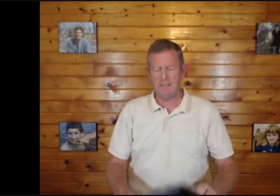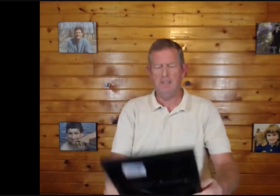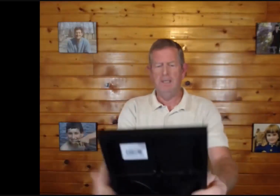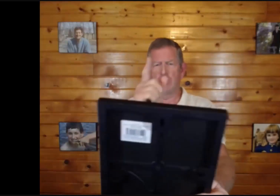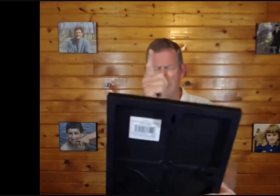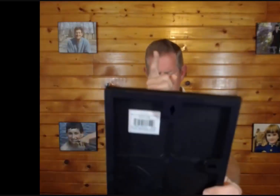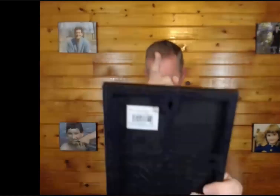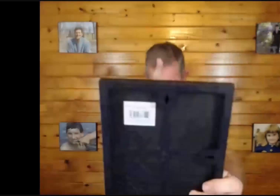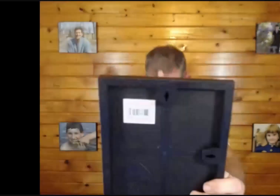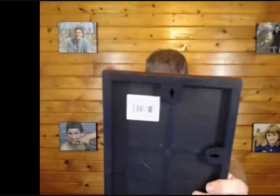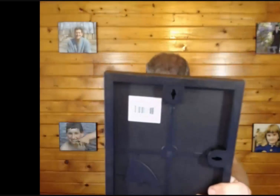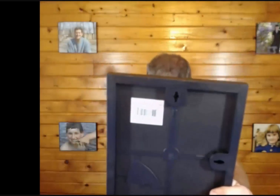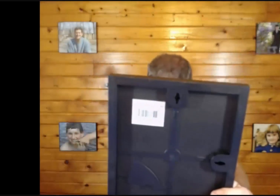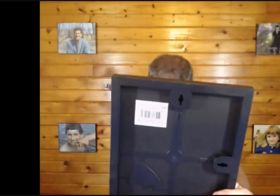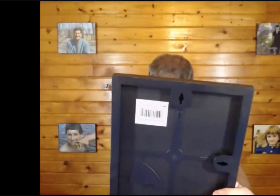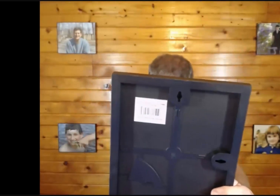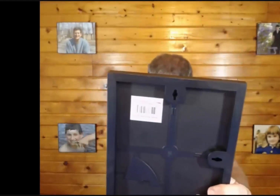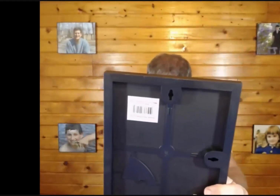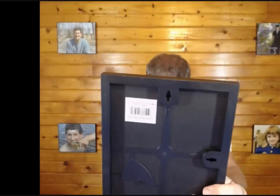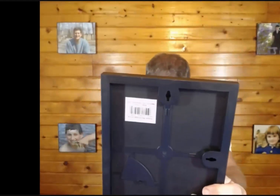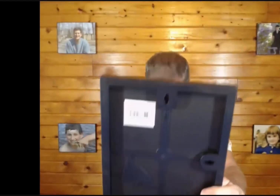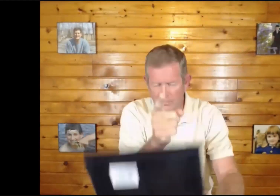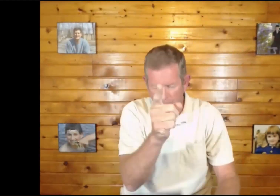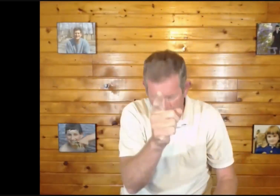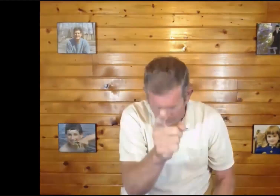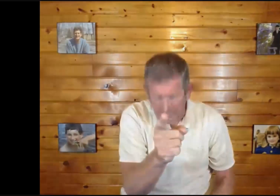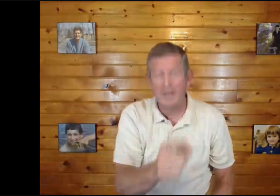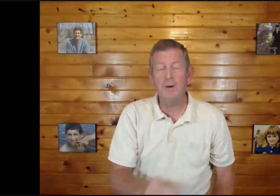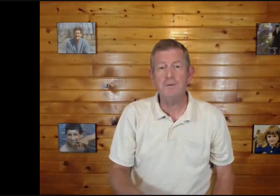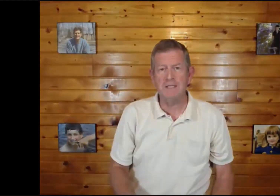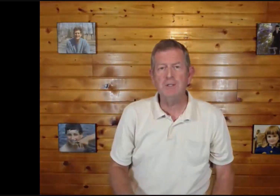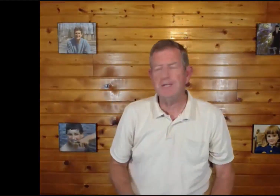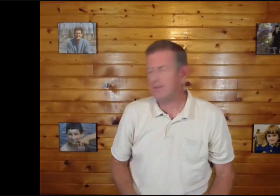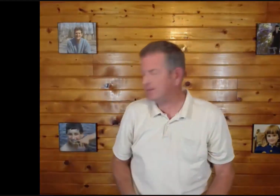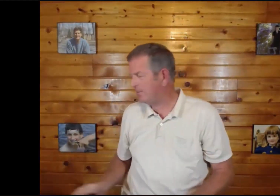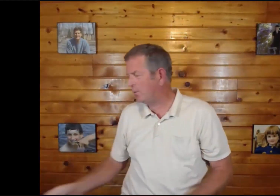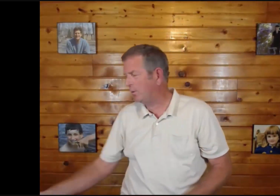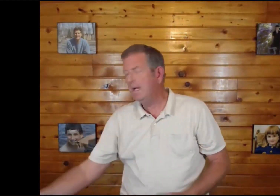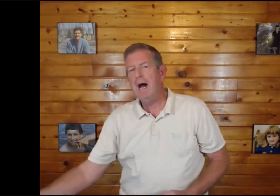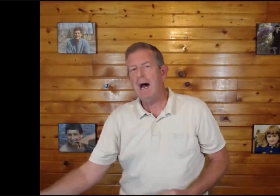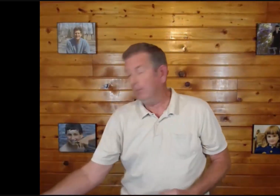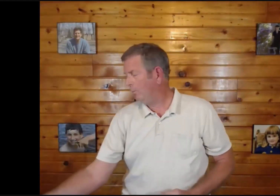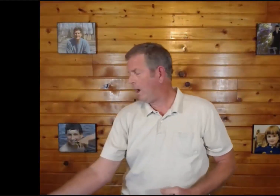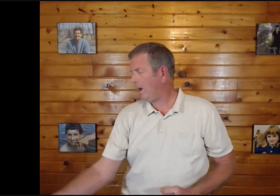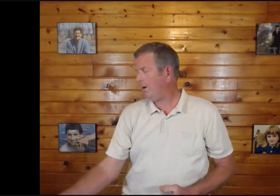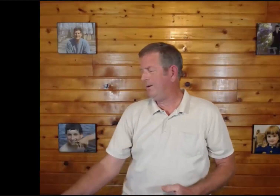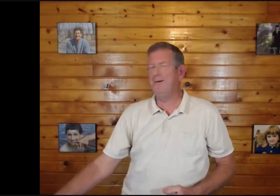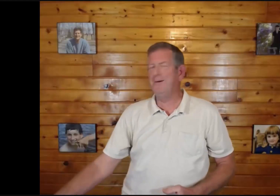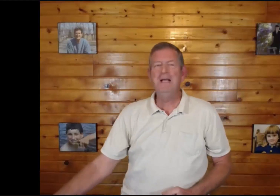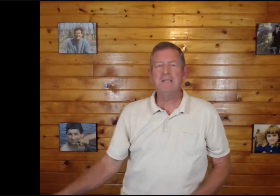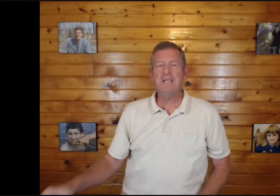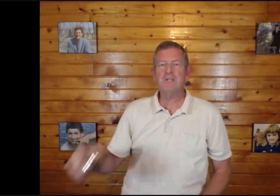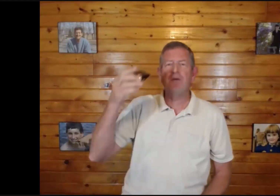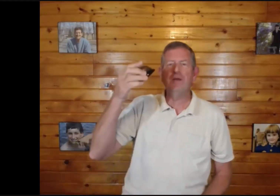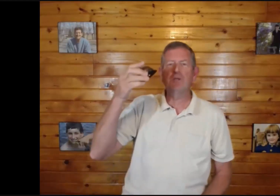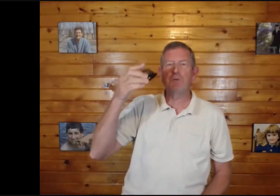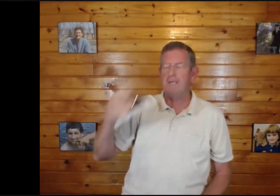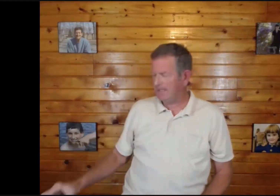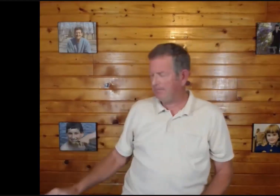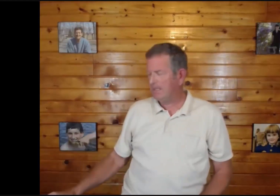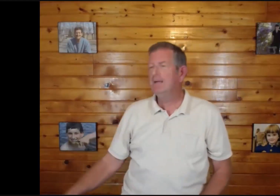arrière-grand-père, je dis vous, monsieur, vous, d'accord? C'était le dernier des pronoms. Wow, oh, ça, j'ai